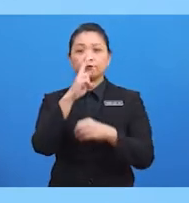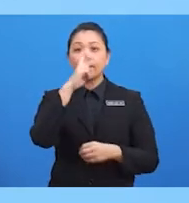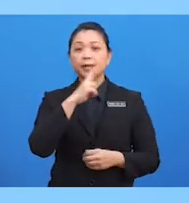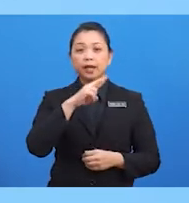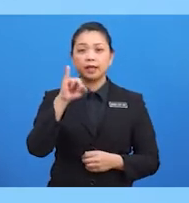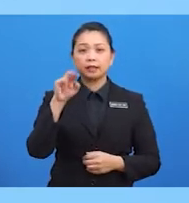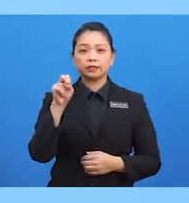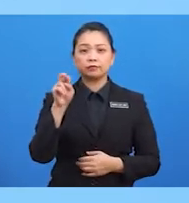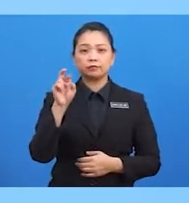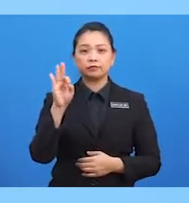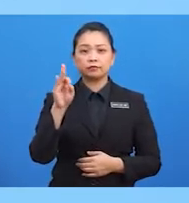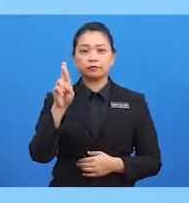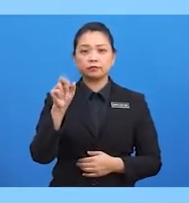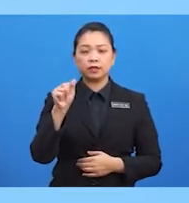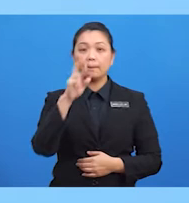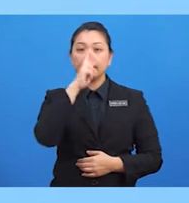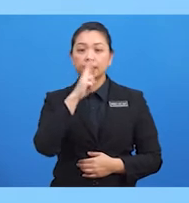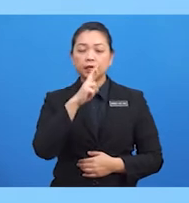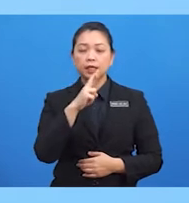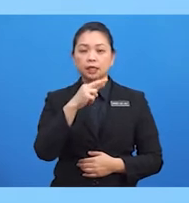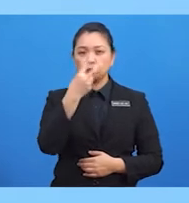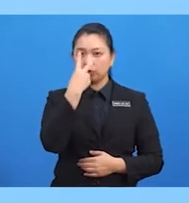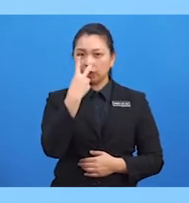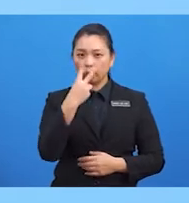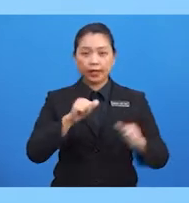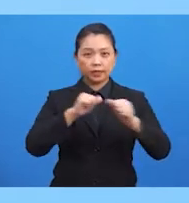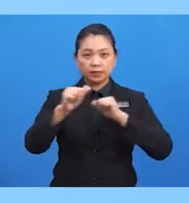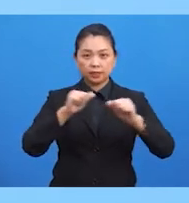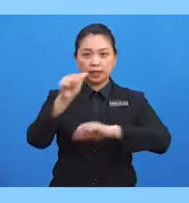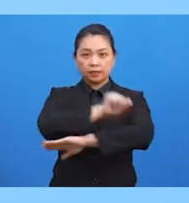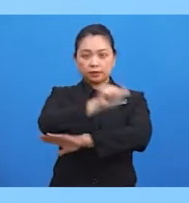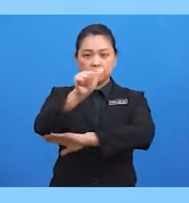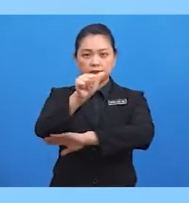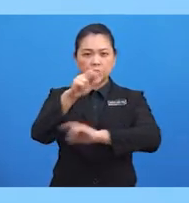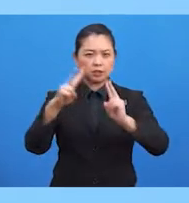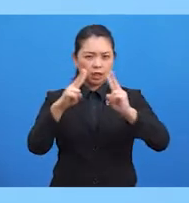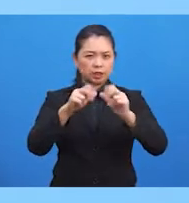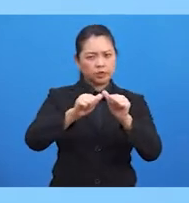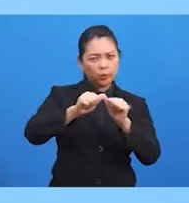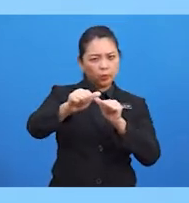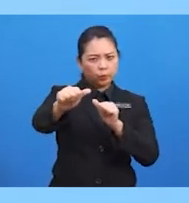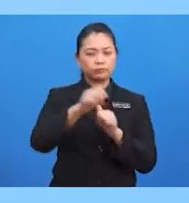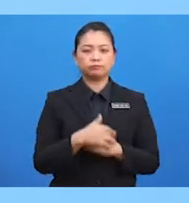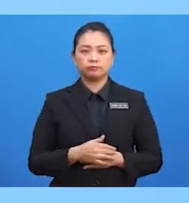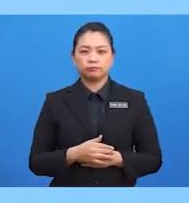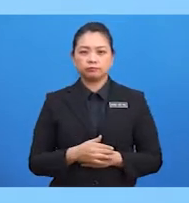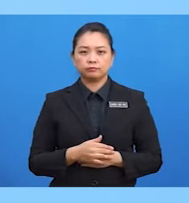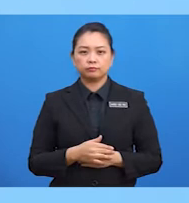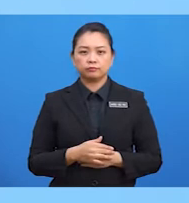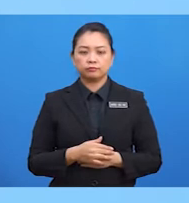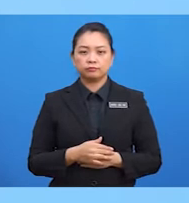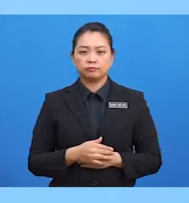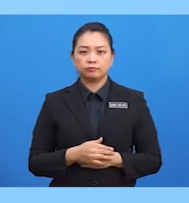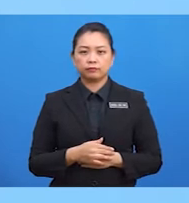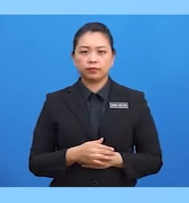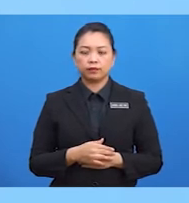yang digunakan untuk mengesan aktiviti angkasa lepas yang sangat jauh. Kebanyakan teleskop